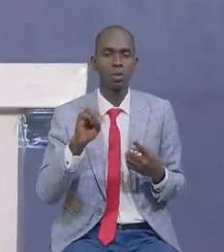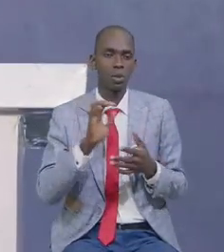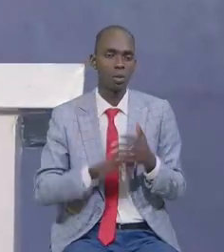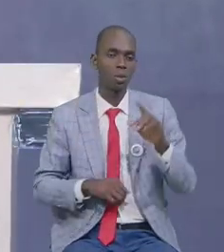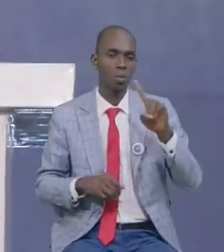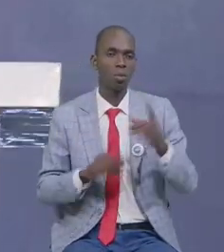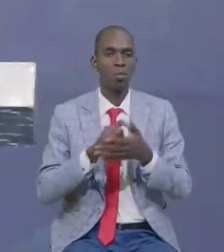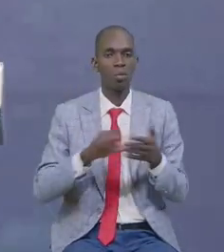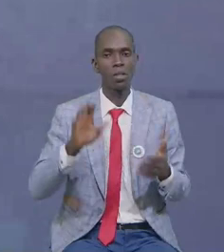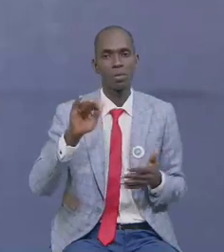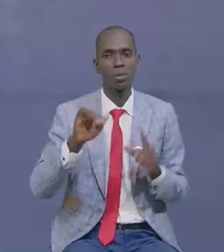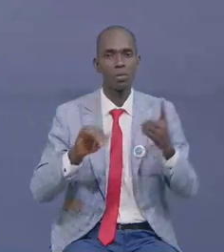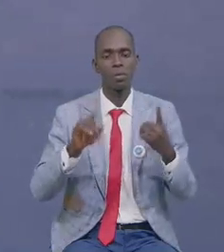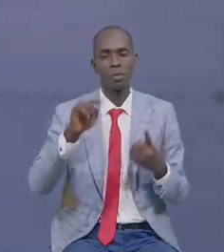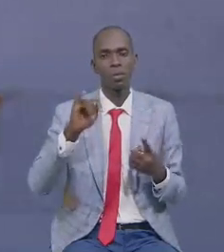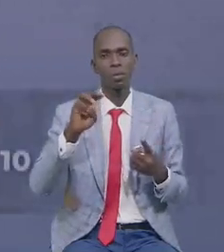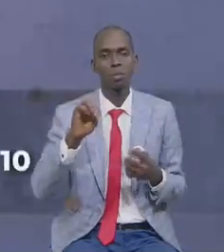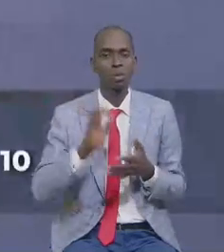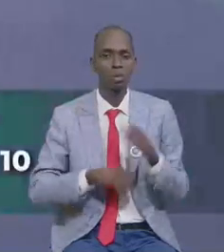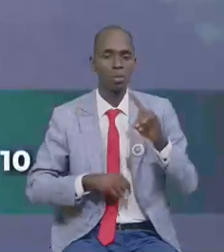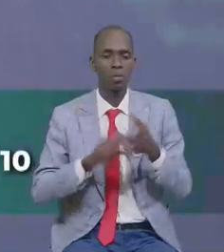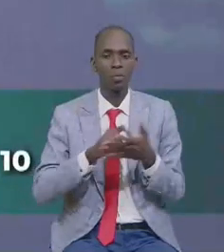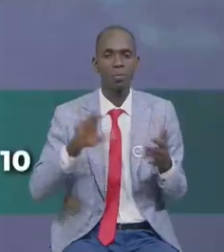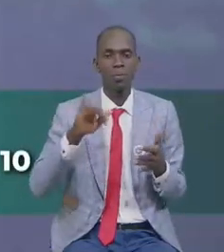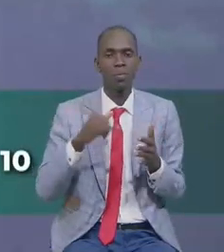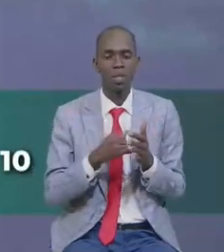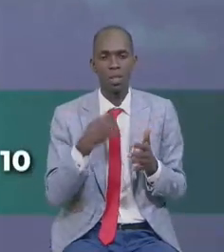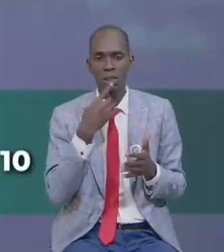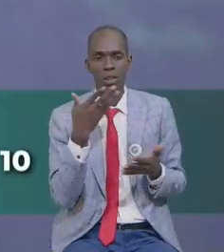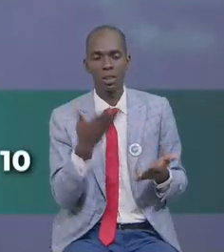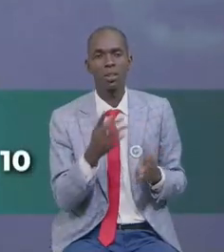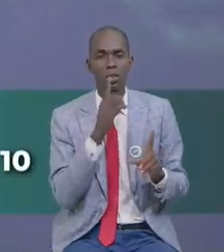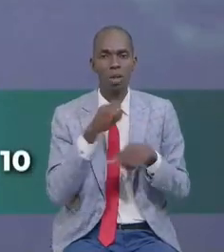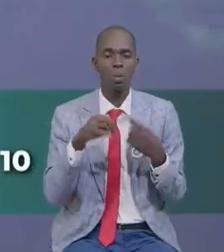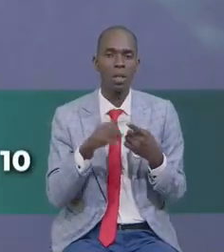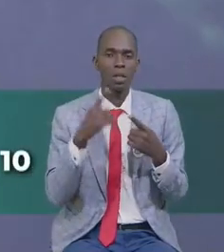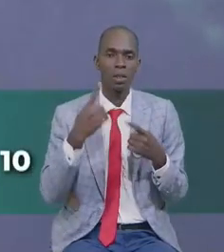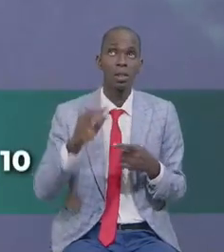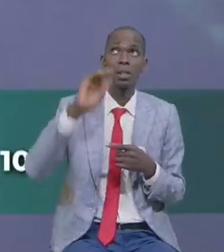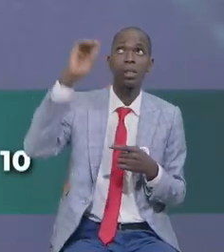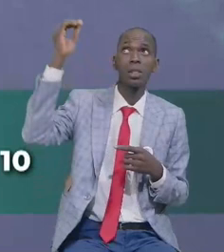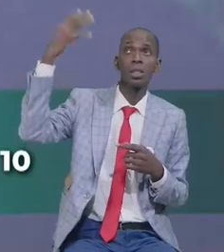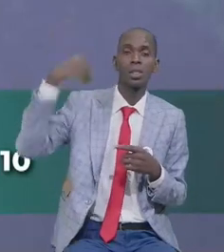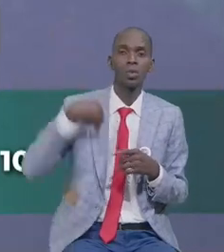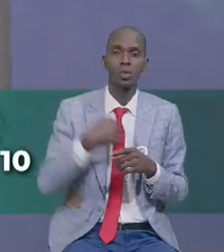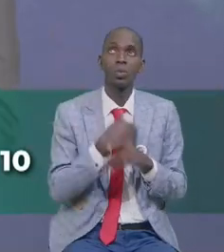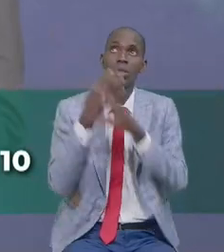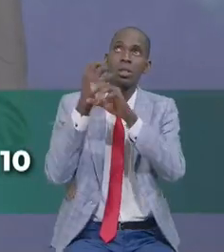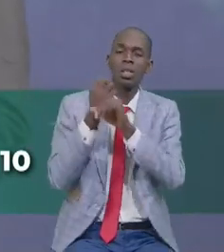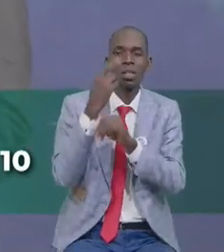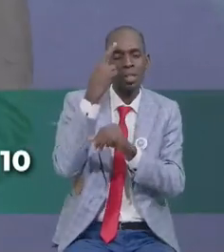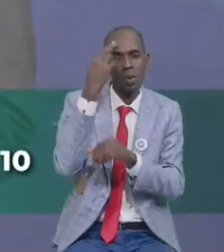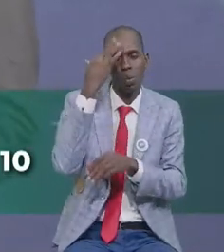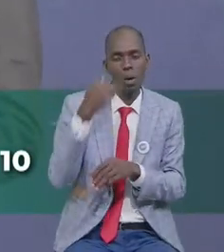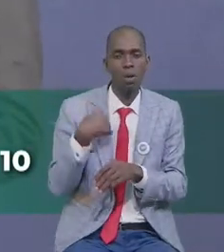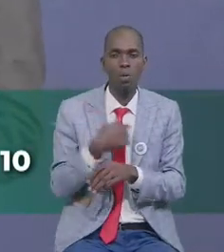verset 15, ici l'apôtre Paul parle de la grâce qu'il a reçue et la raison pour laquelle il a reçu la grâce.